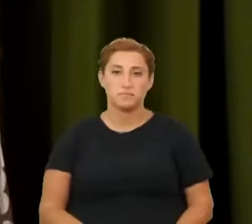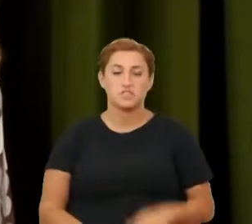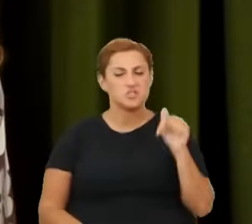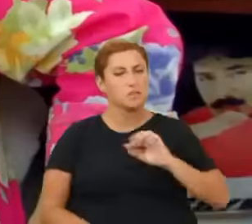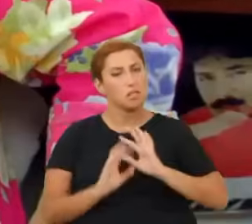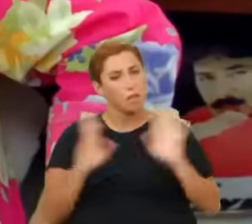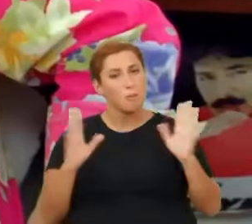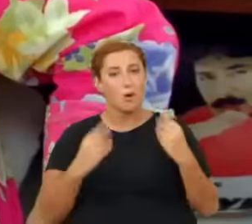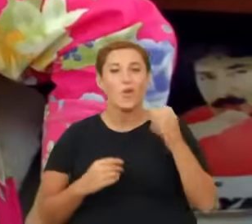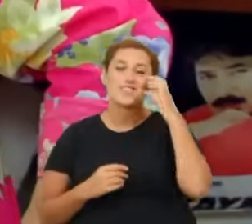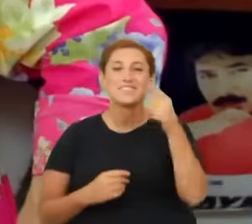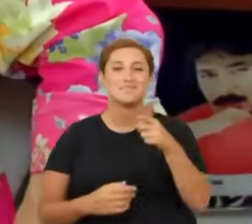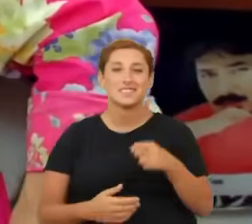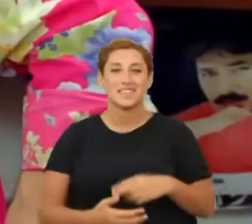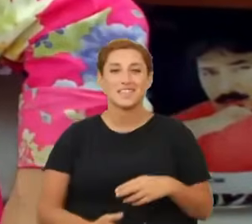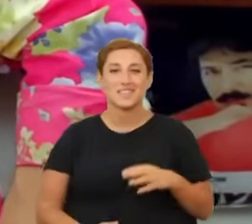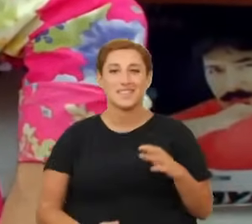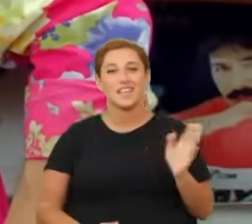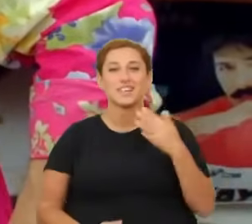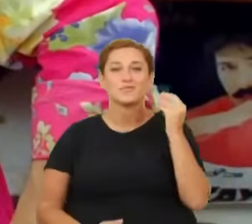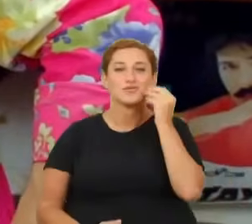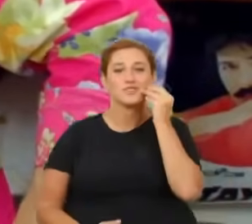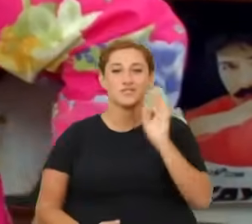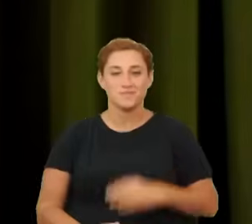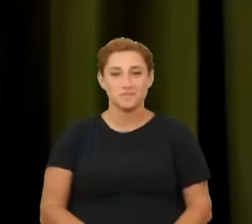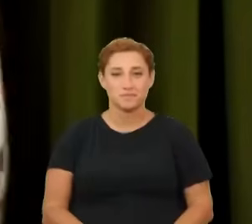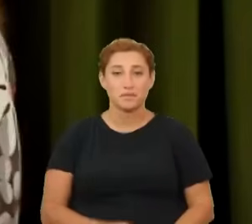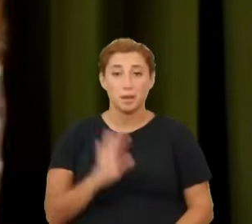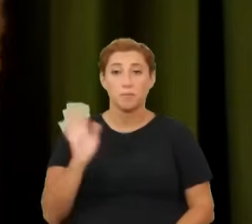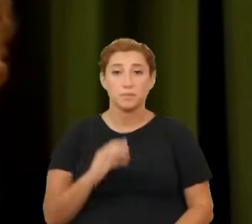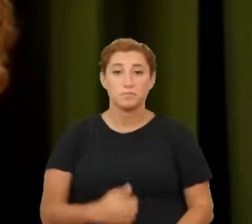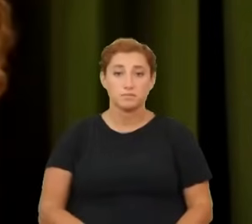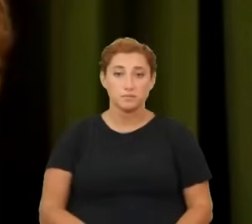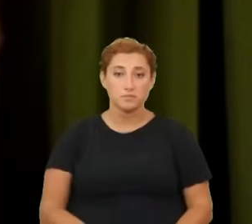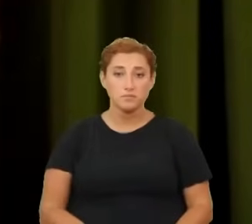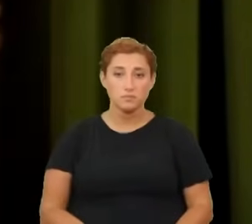tamam bu iş. Özledim kız seni. Hadi muk muk. Tamam.